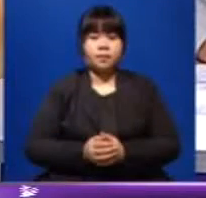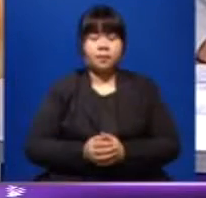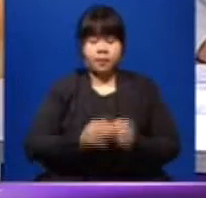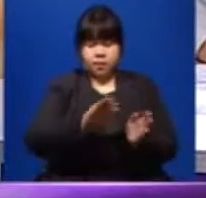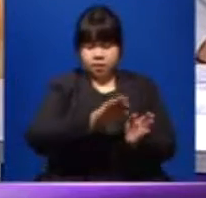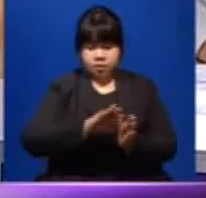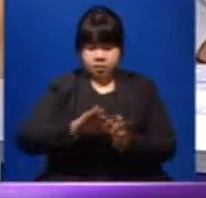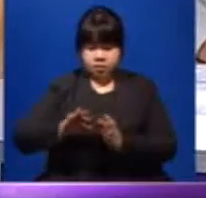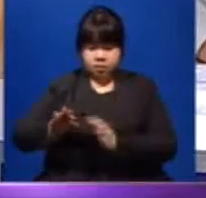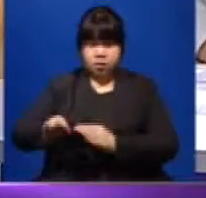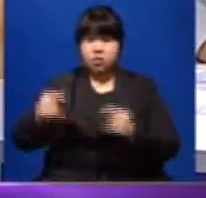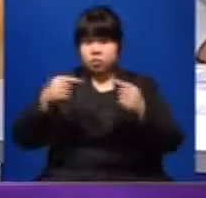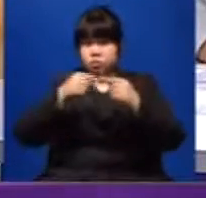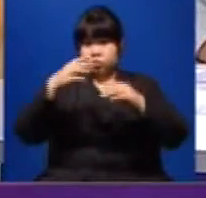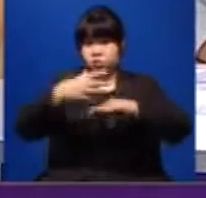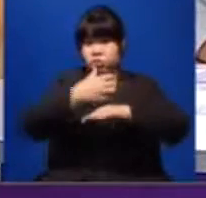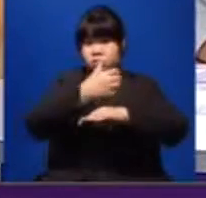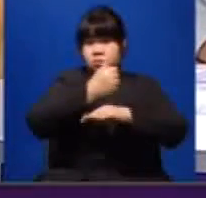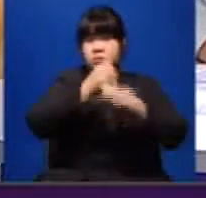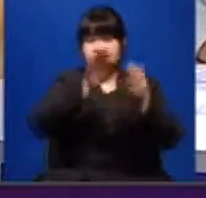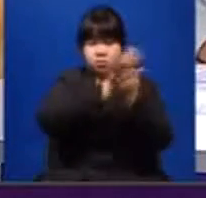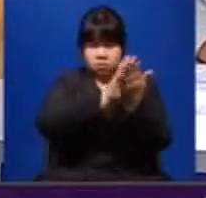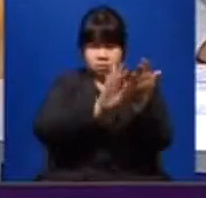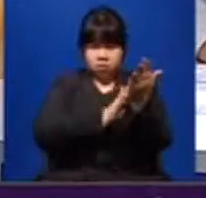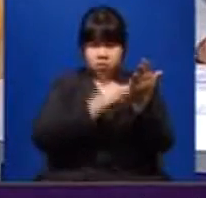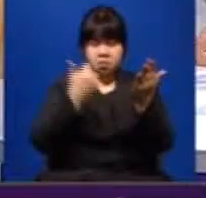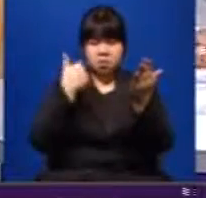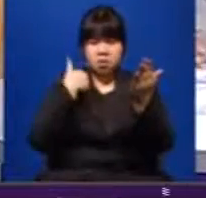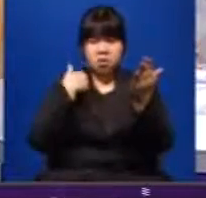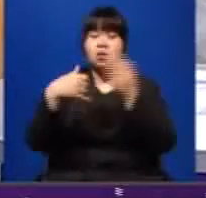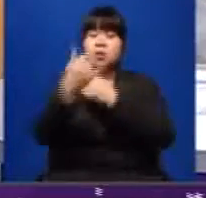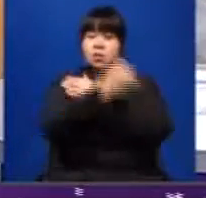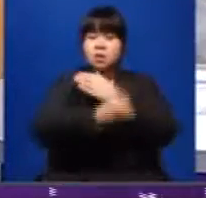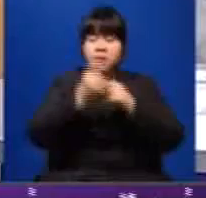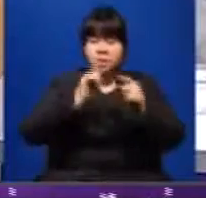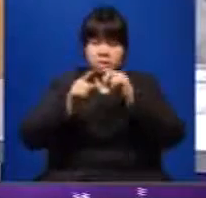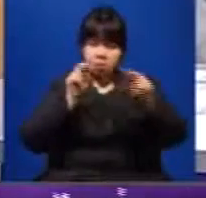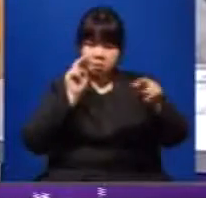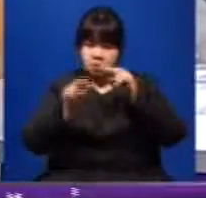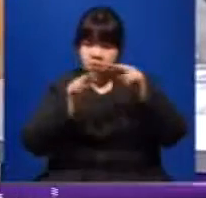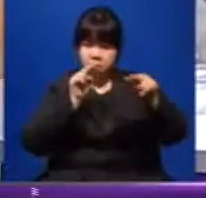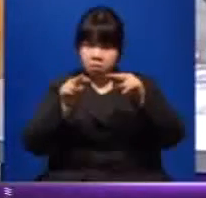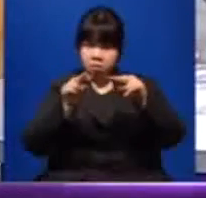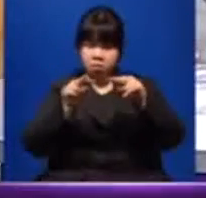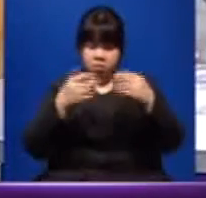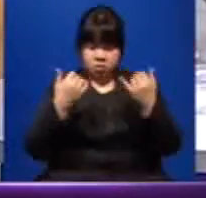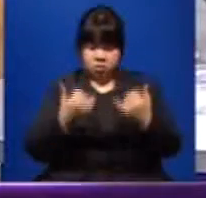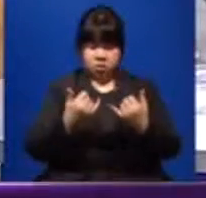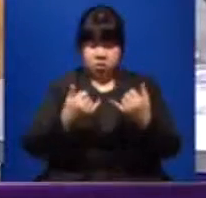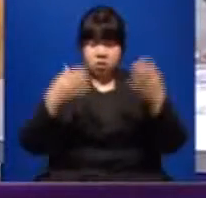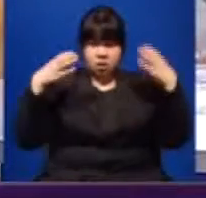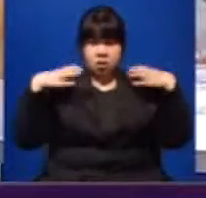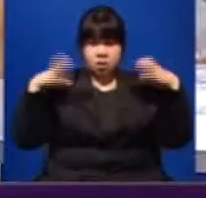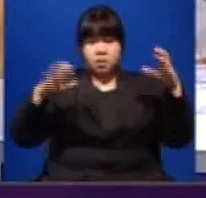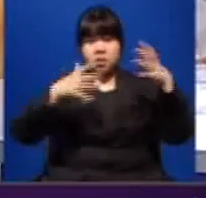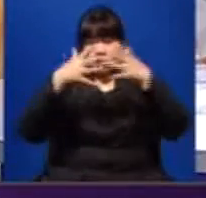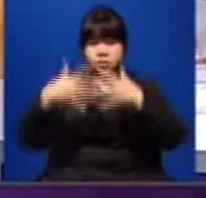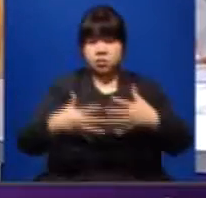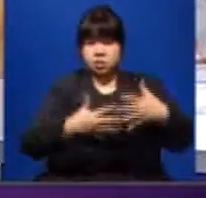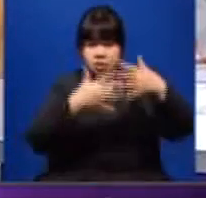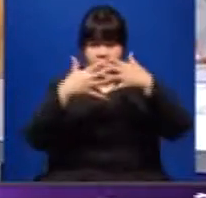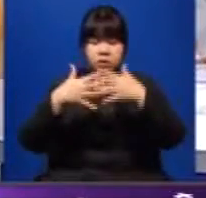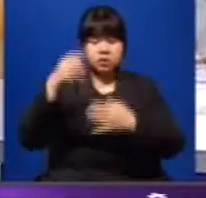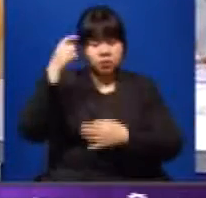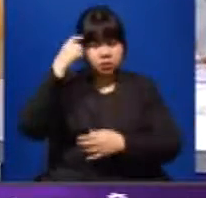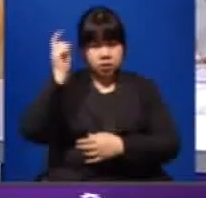สถานการณ์การเมืองในบ้านเรานะคะถูกจับตาจากนานาชาติมาอย่างต่อเนื่องนะคะล่าสุดรัฐบาลสหรัฐค่ะก็ออกมาแสดงความ